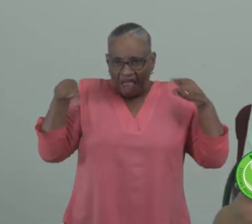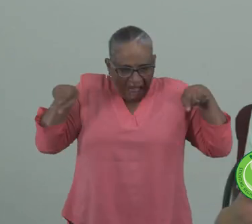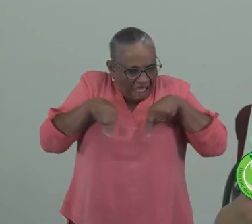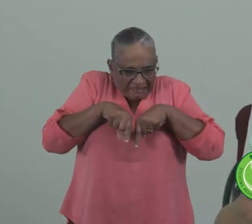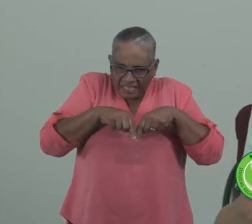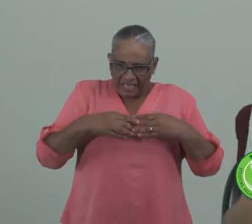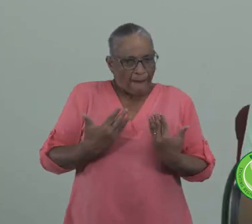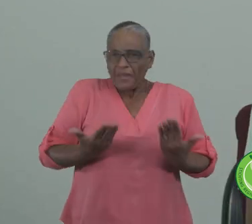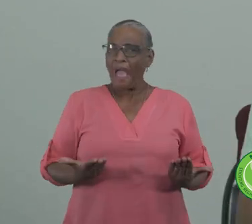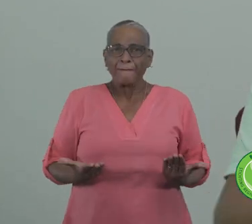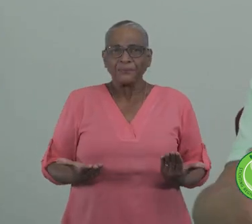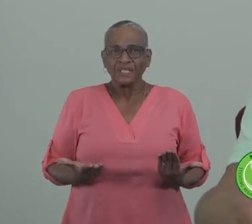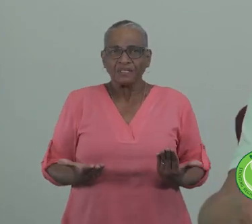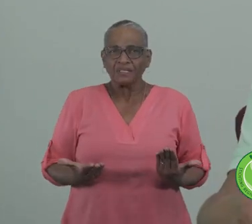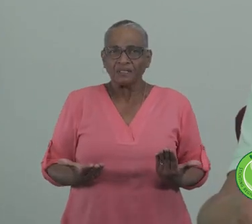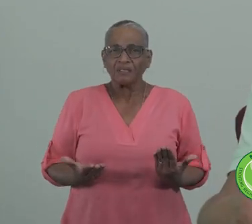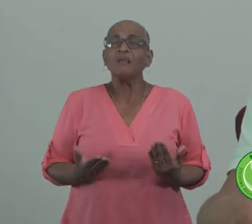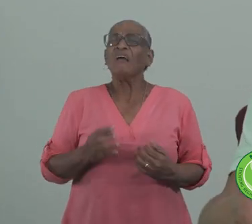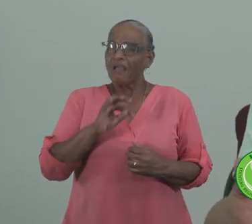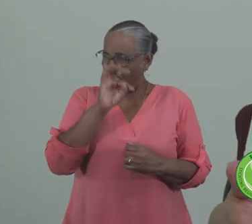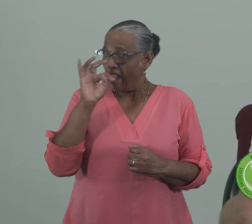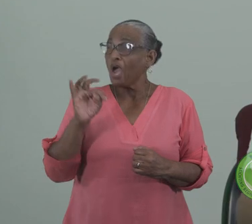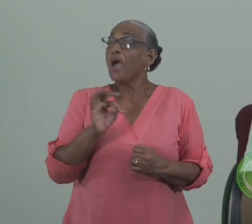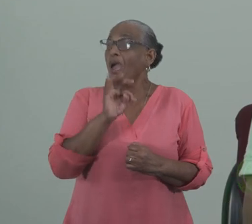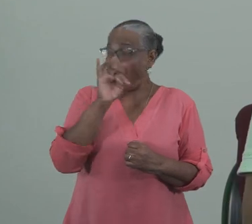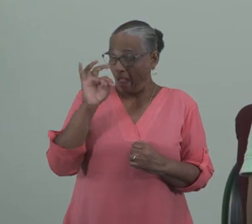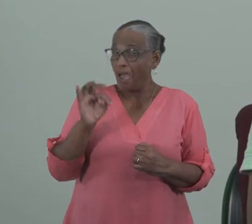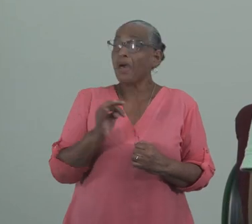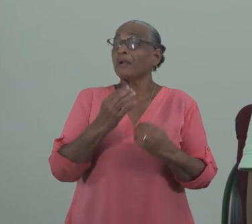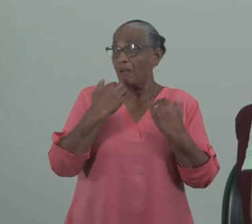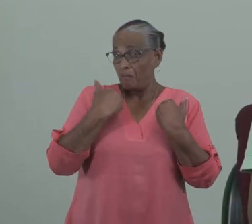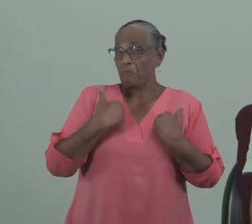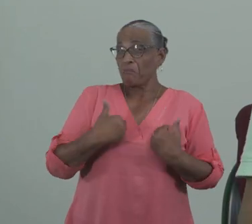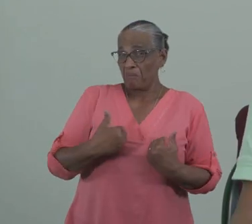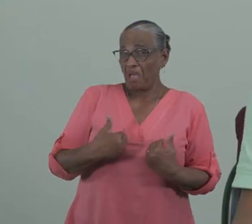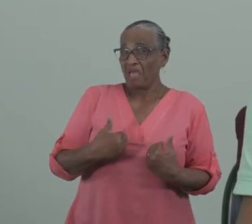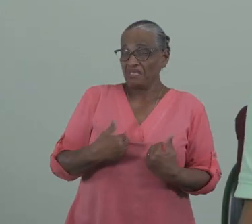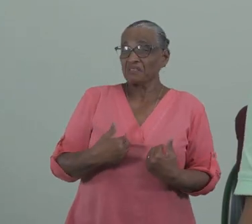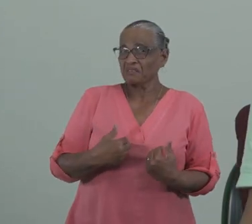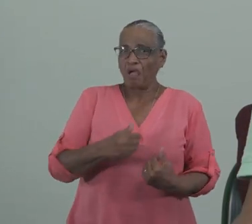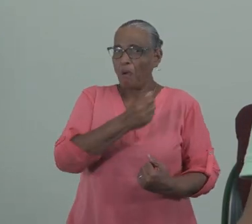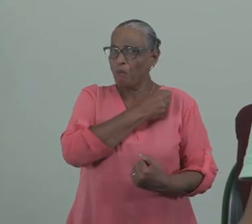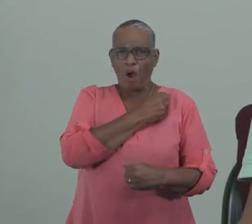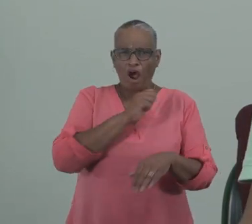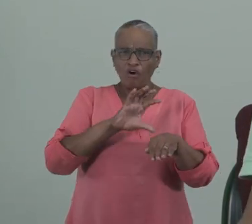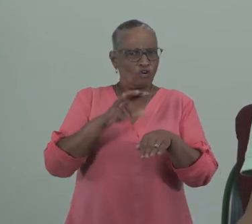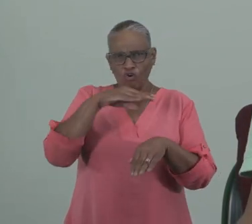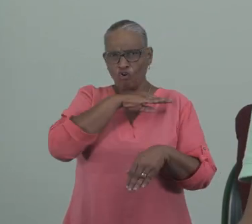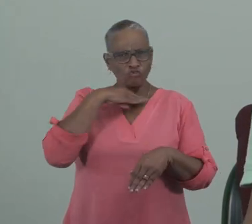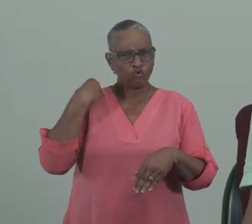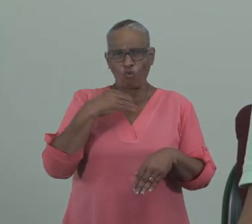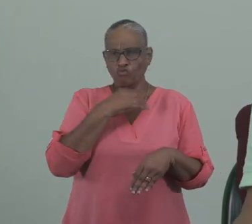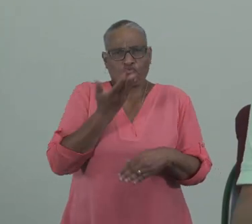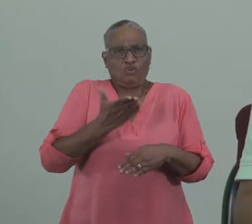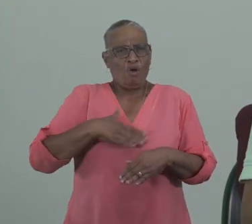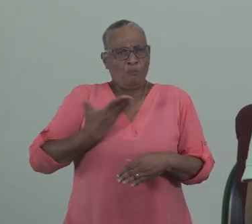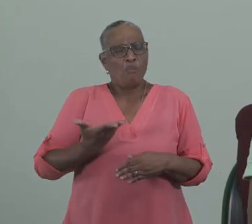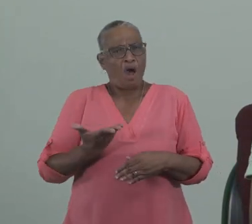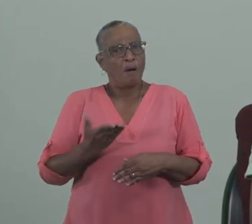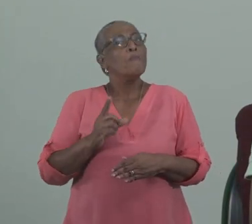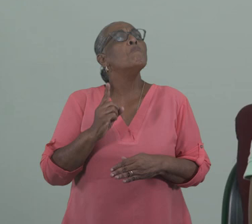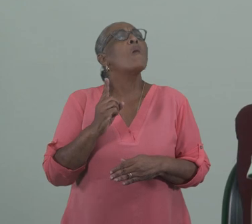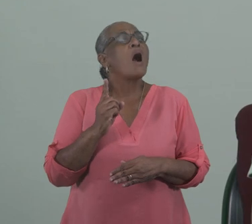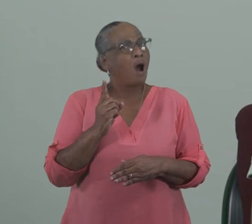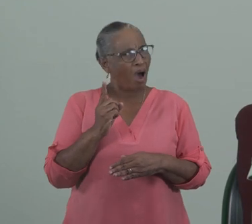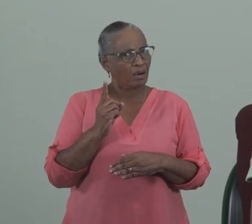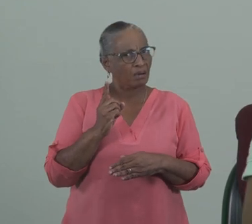zonder om alingre. Zonder lijden. Want niks is erger dan... Sommige mensen zeggen, ja, ik ben niet bang voor de dood. Dat begrijp ik. Maar